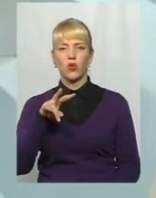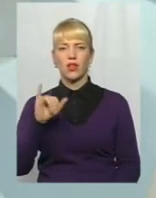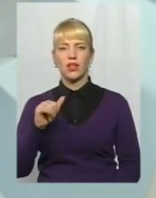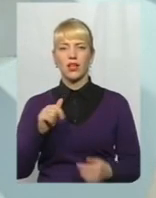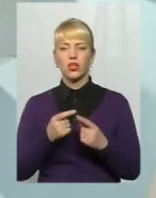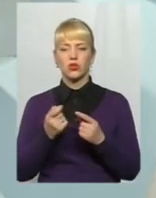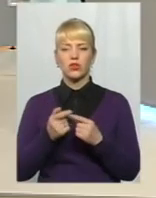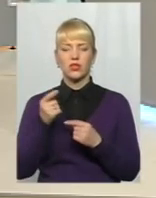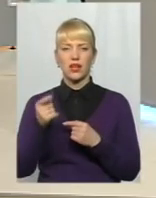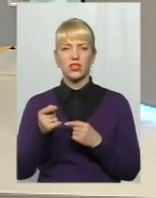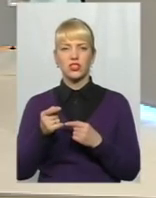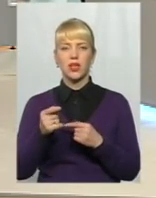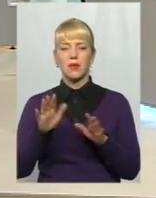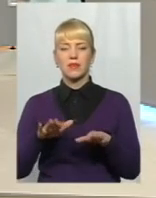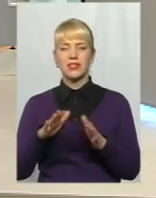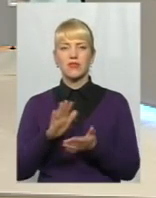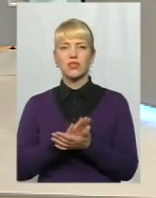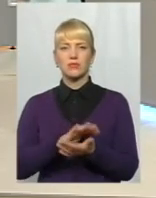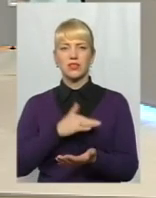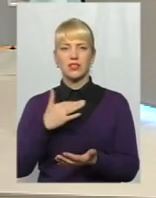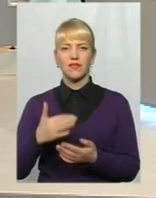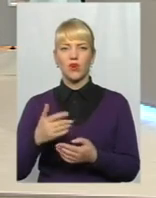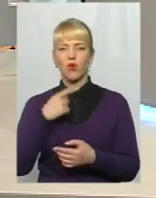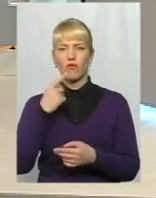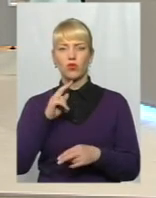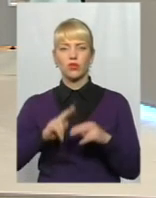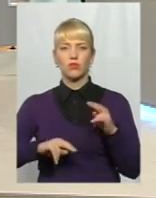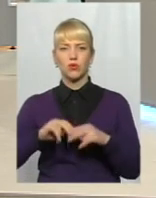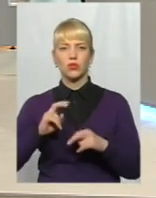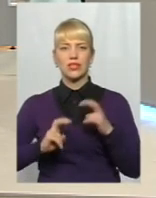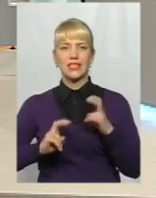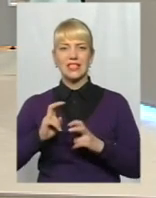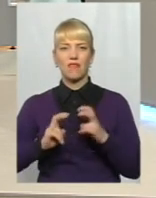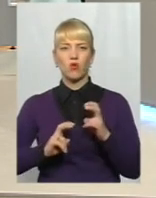місцевого сміттєзвалища, кажуть, будують завод